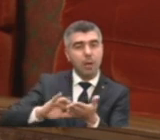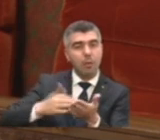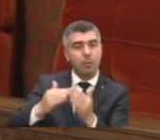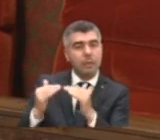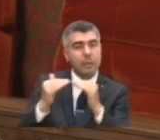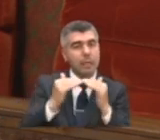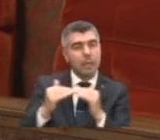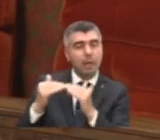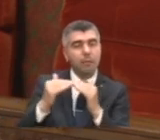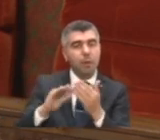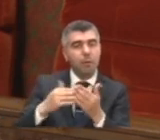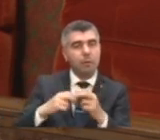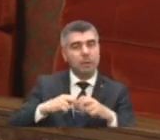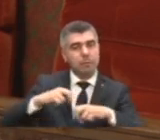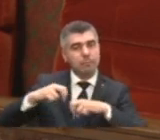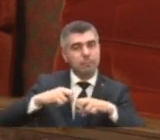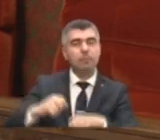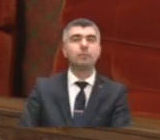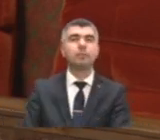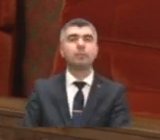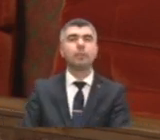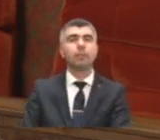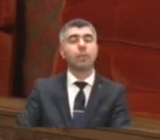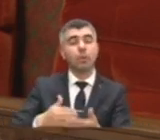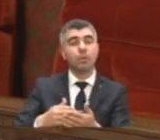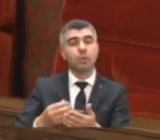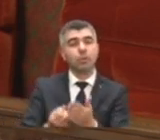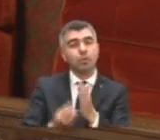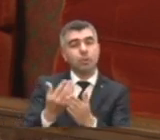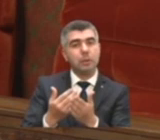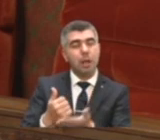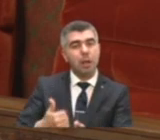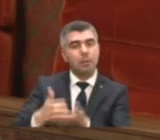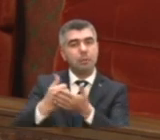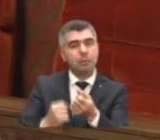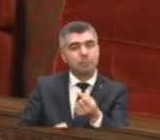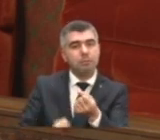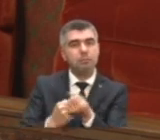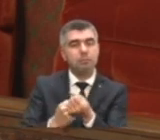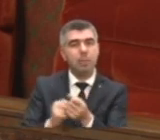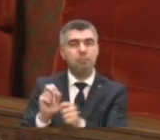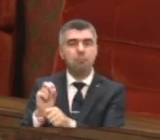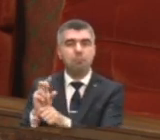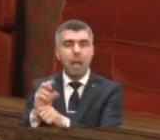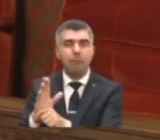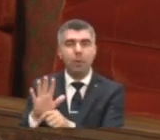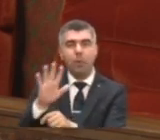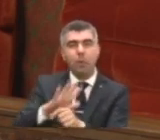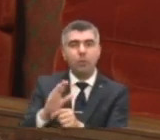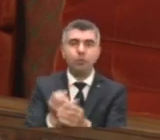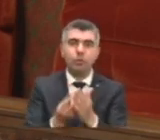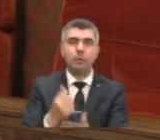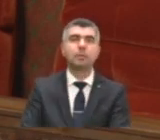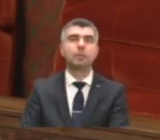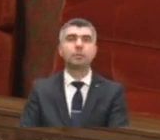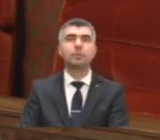ملائمتها مع تطور الرواج، وايضا تهدف الى تحسين جوده الخدمات المقدمه للمسافرين وملائمتها مع تطلعاتهم.